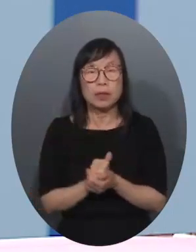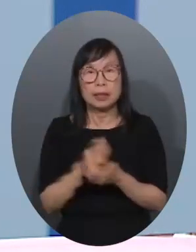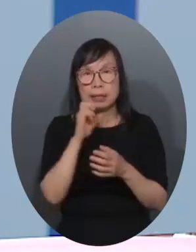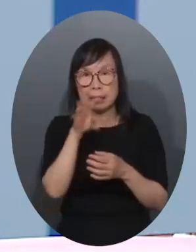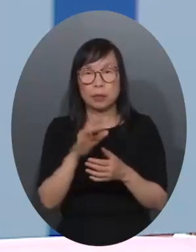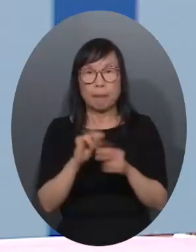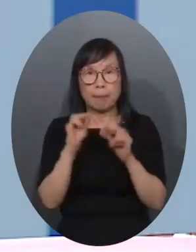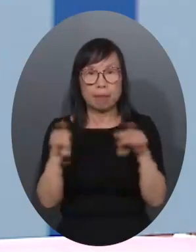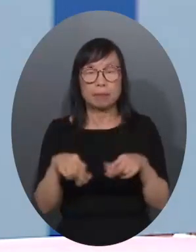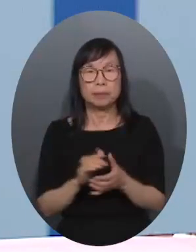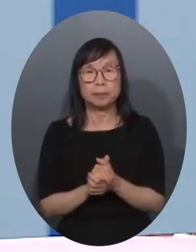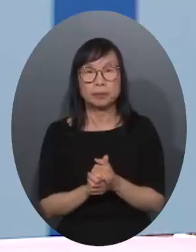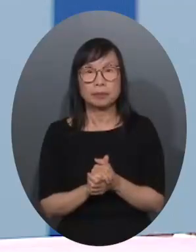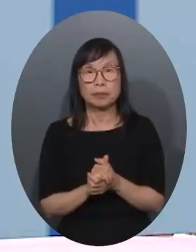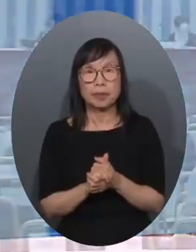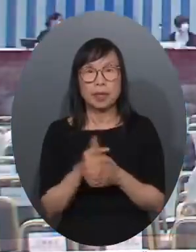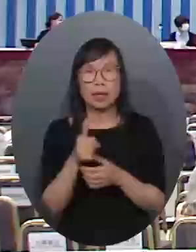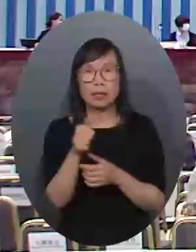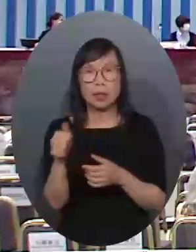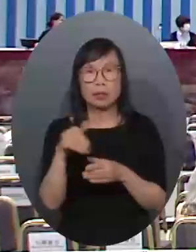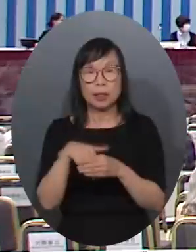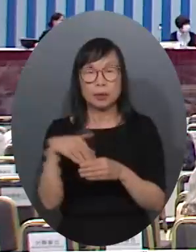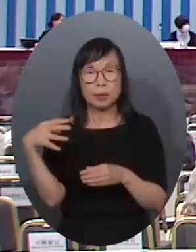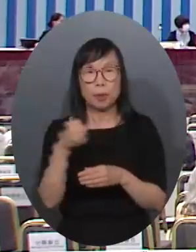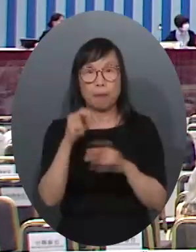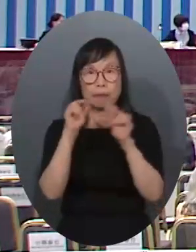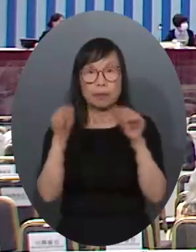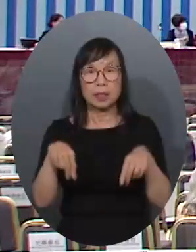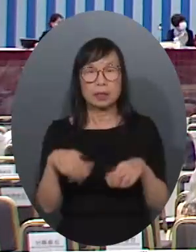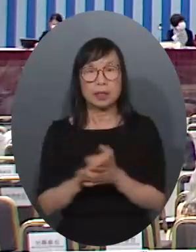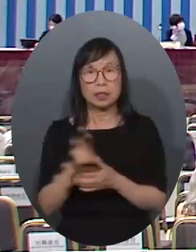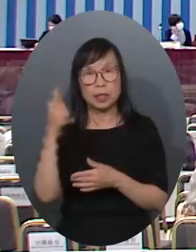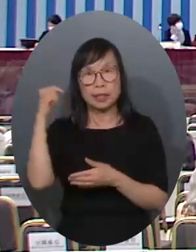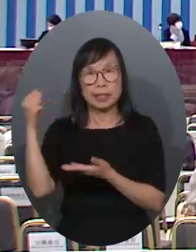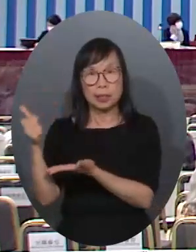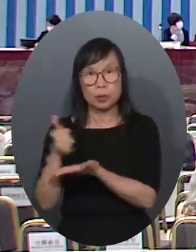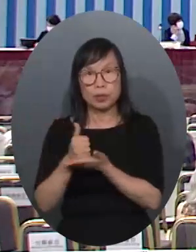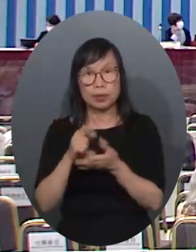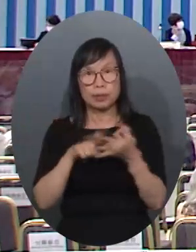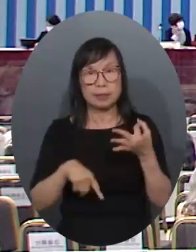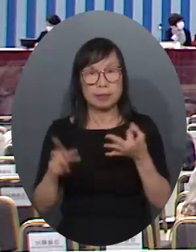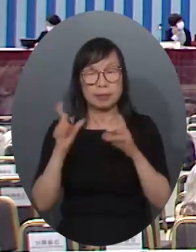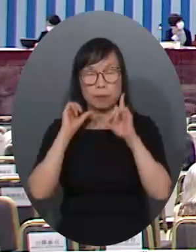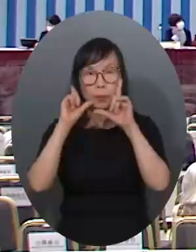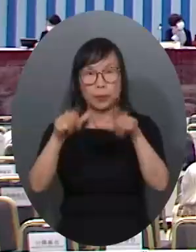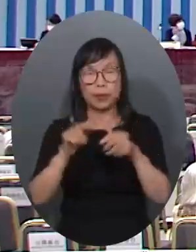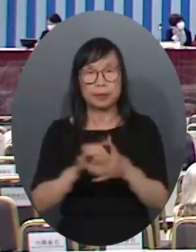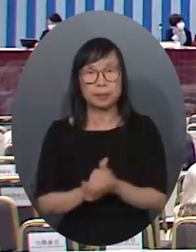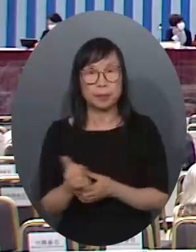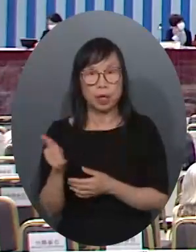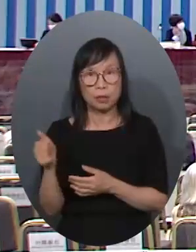出問題嘅。 多謝呢位股東嘅問題，亦都我都想邀請鄧志輝先生回應。鄧生唔